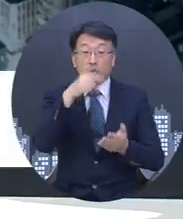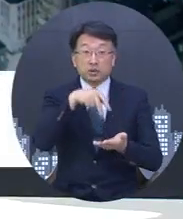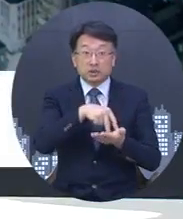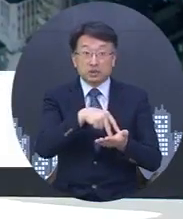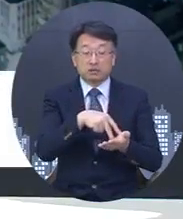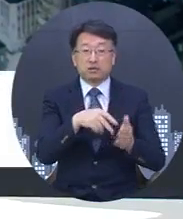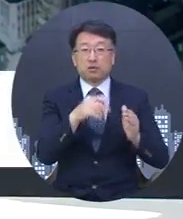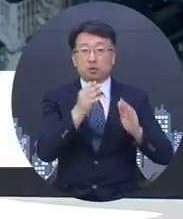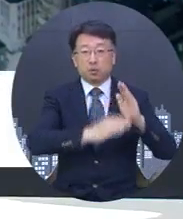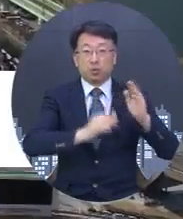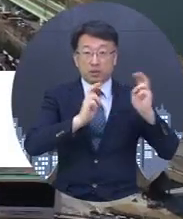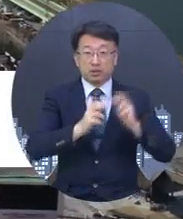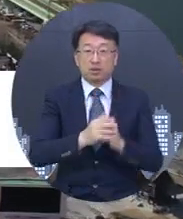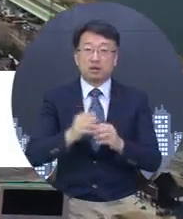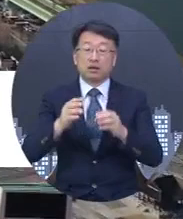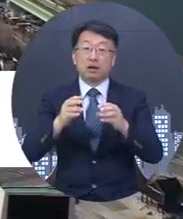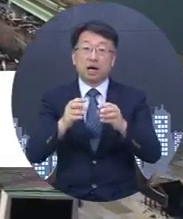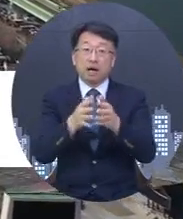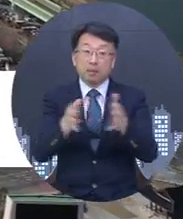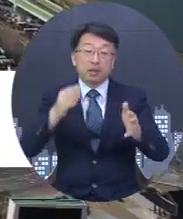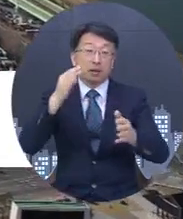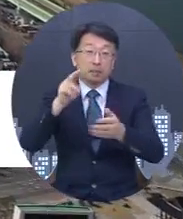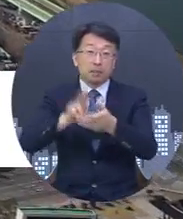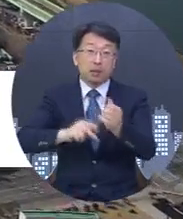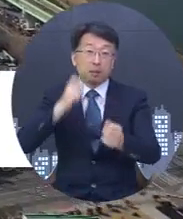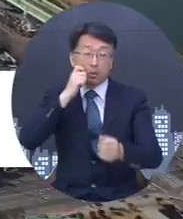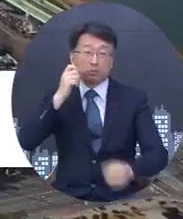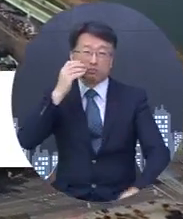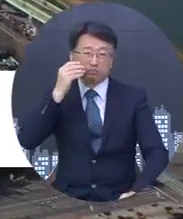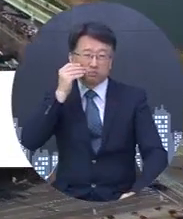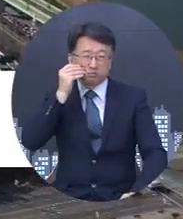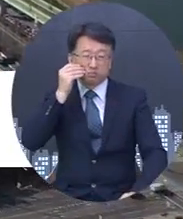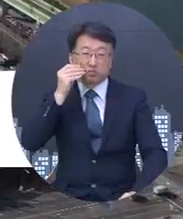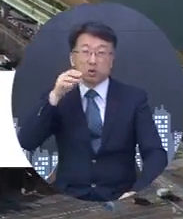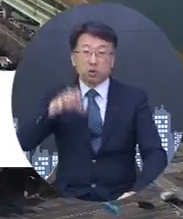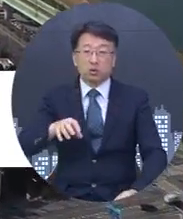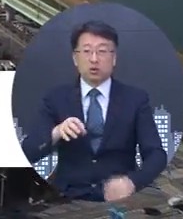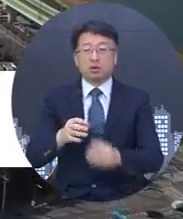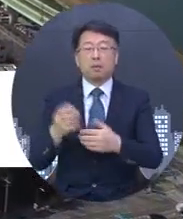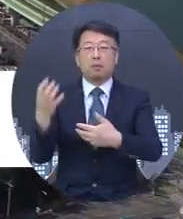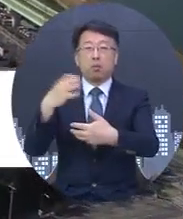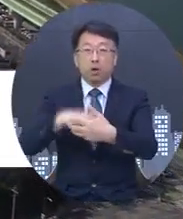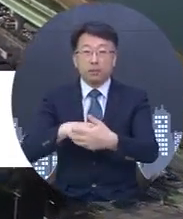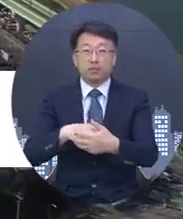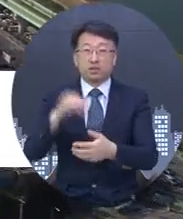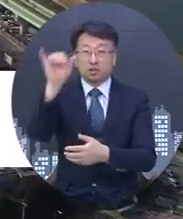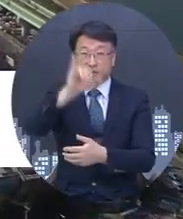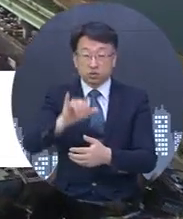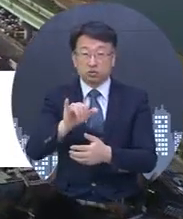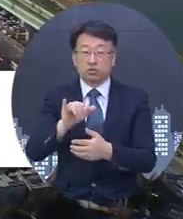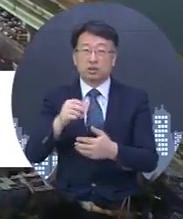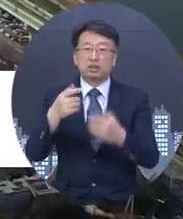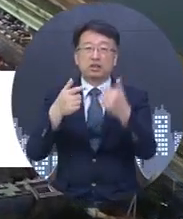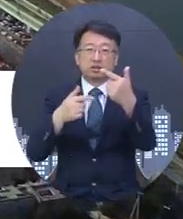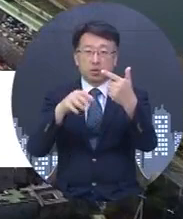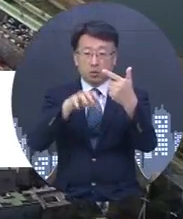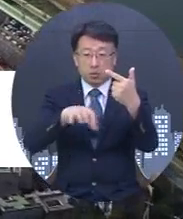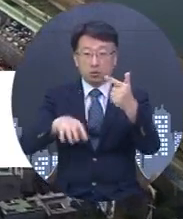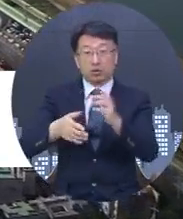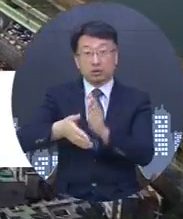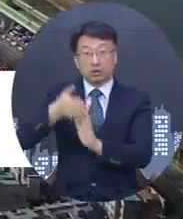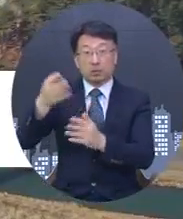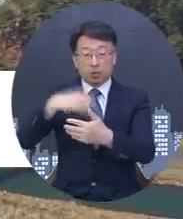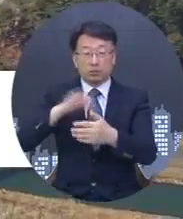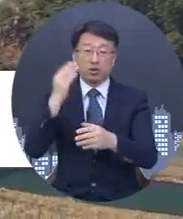주택도시보증공사는 제59차 미분양 관리 지역으로 양산시를 비롯한 전국 6개 지역을 선정했습니다.